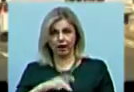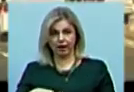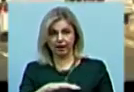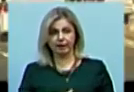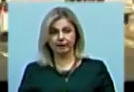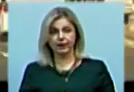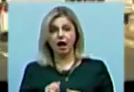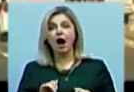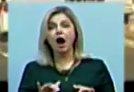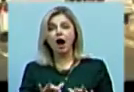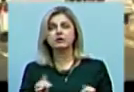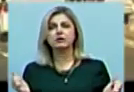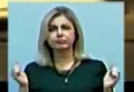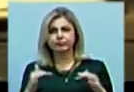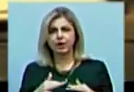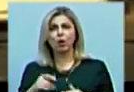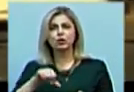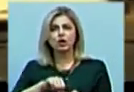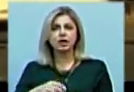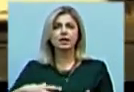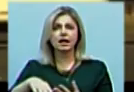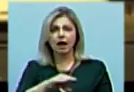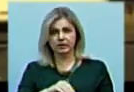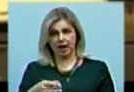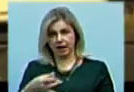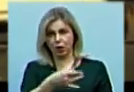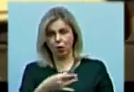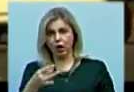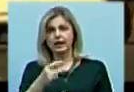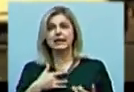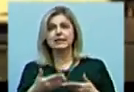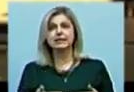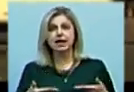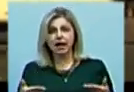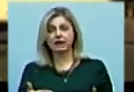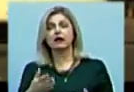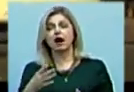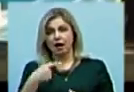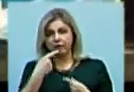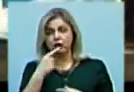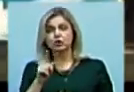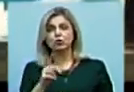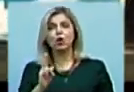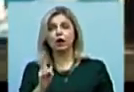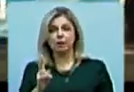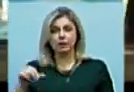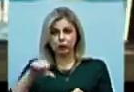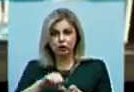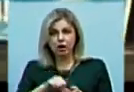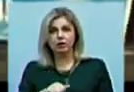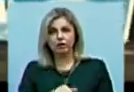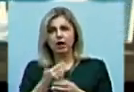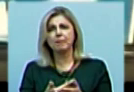акцію з'їхалися учасники з різних регіонів. Зі сцени організатори повідомили, до протесту долучилися близько 20 тисяч